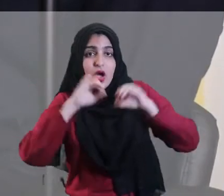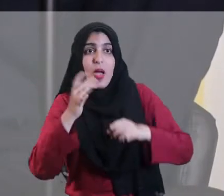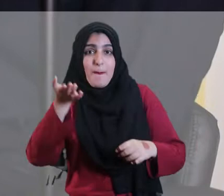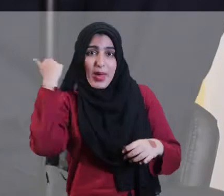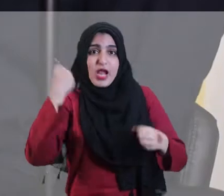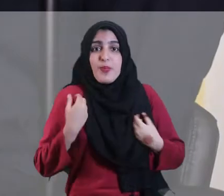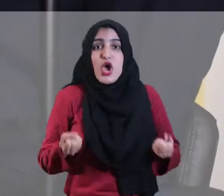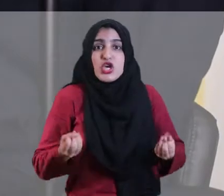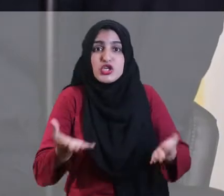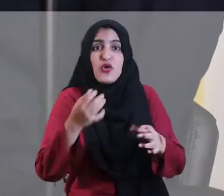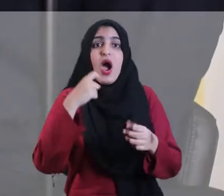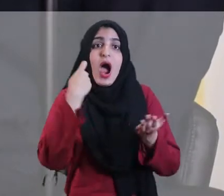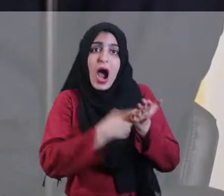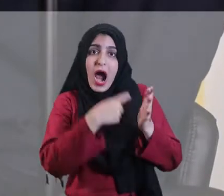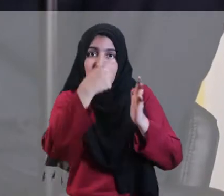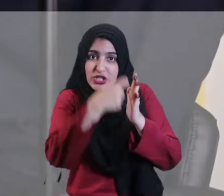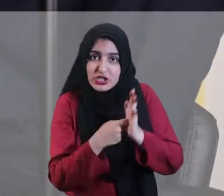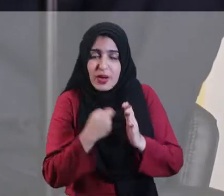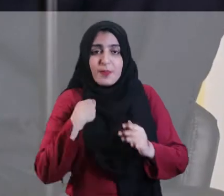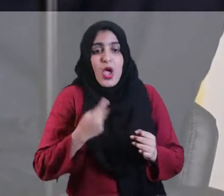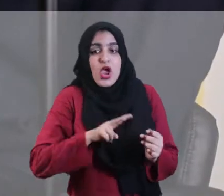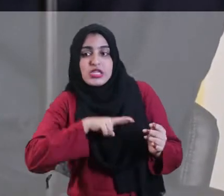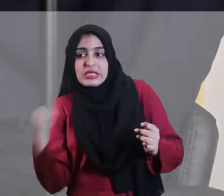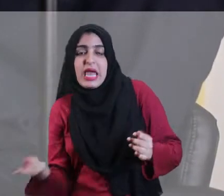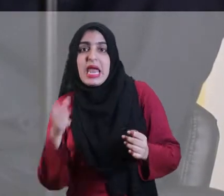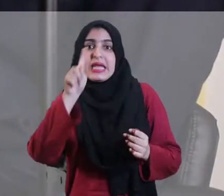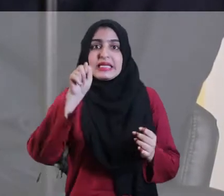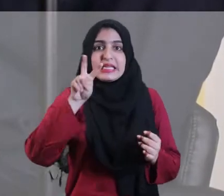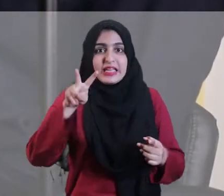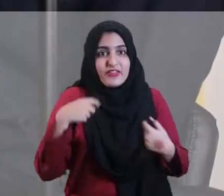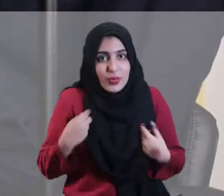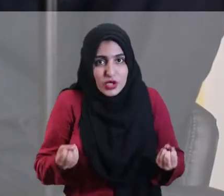और गैस एंड